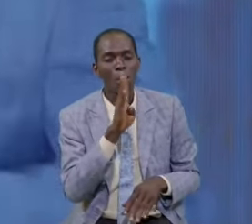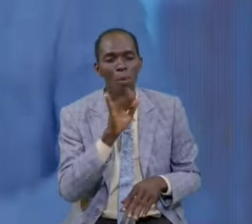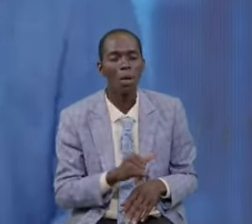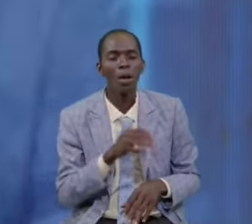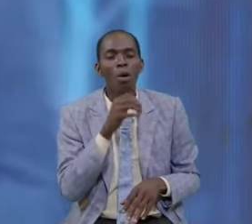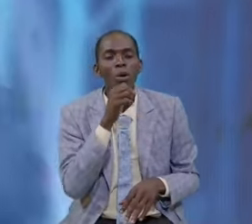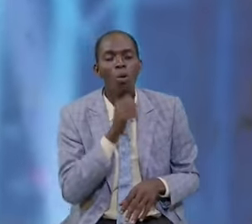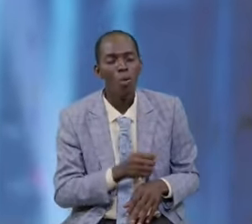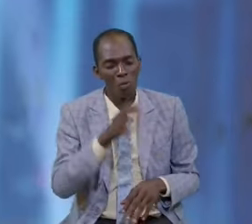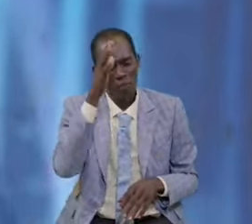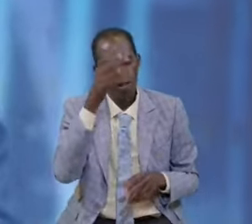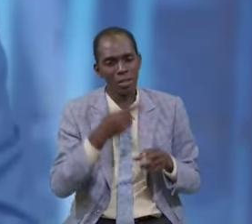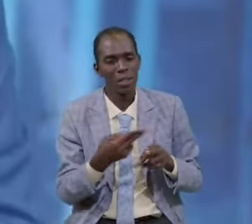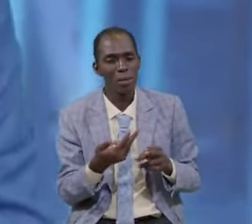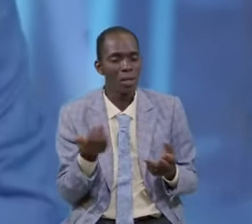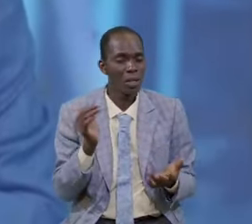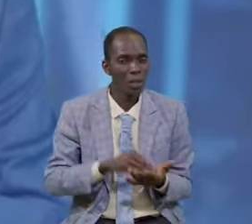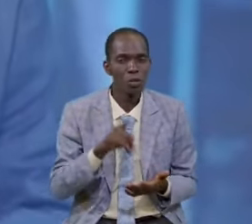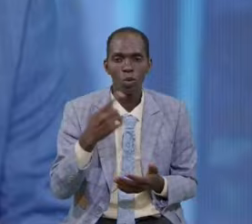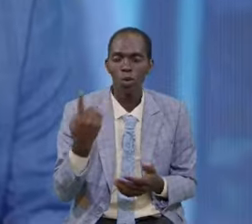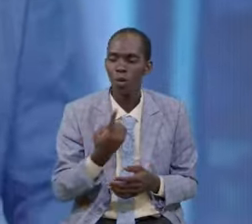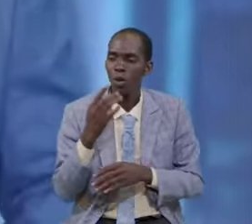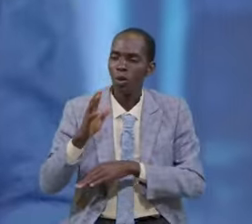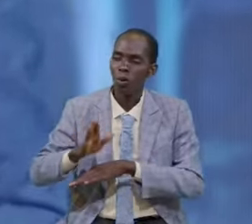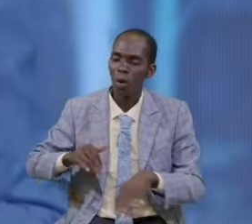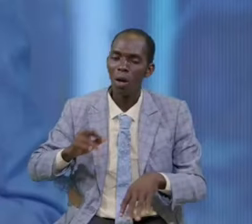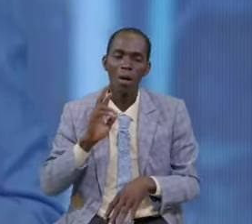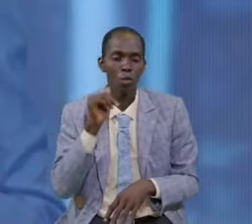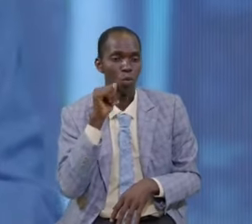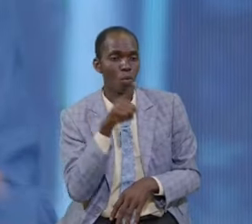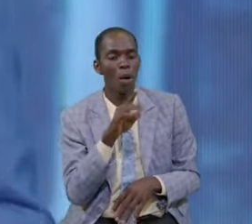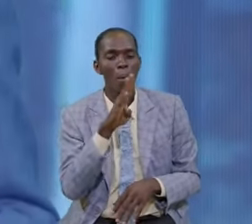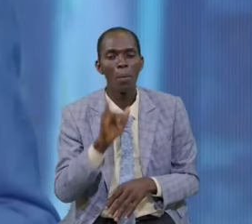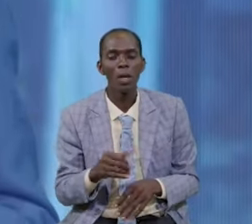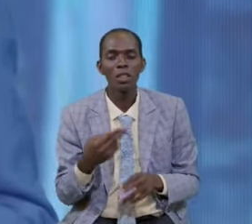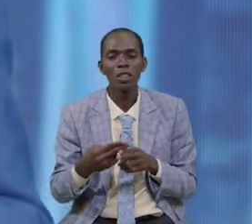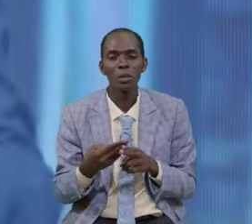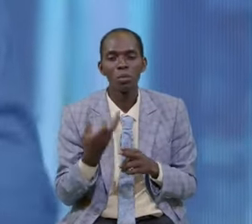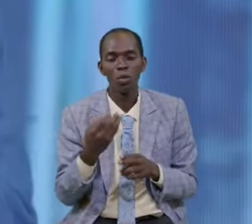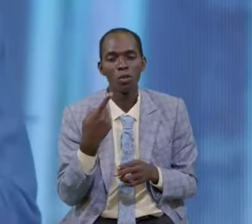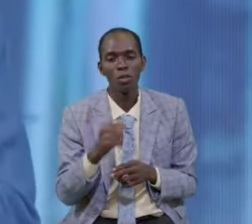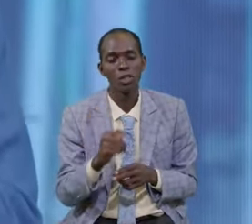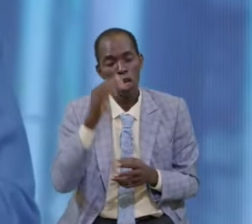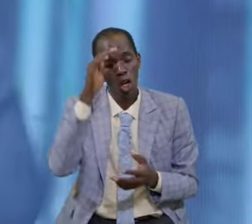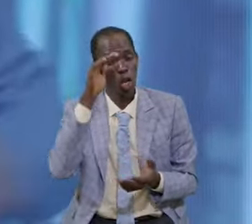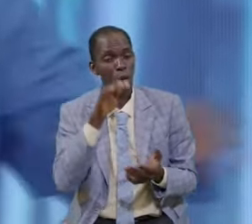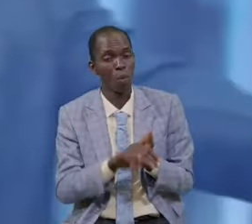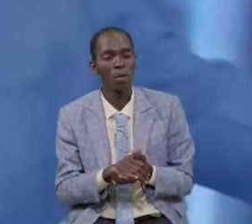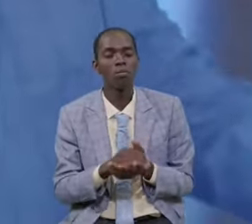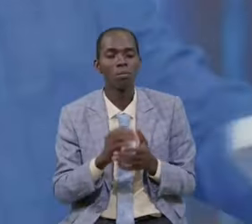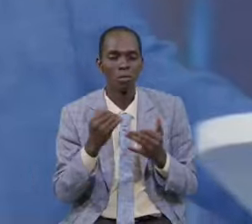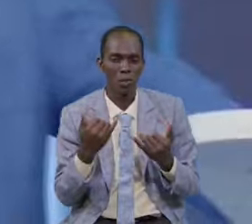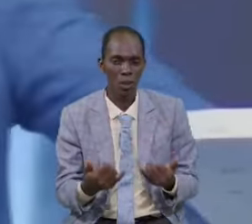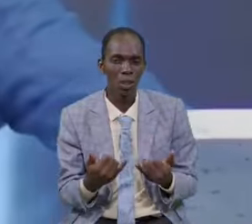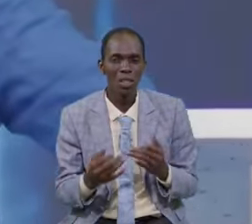son nom de famille avant. Tu dis telle soeur, utilisant le nom de son mari. Et si quelqu'un te